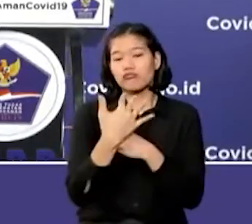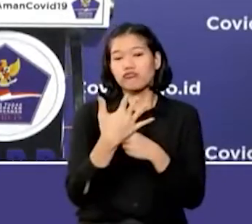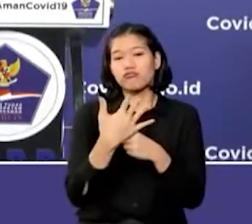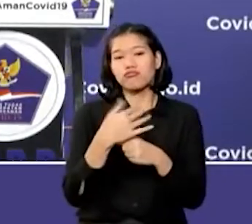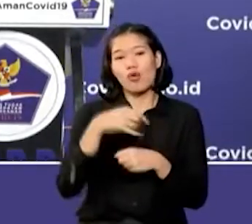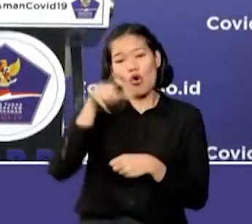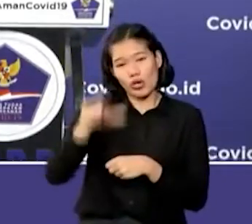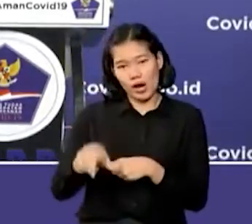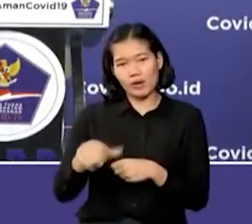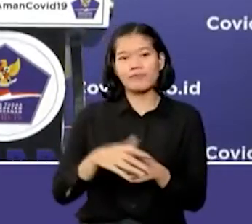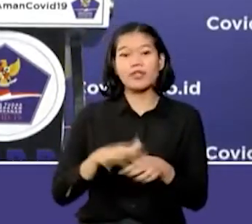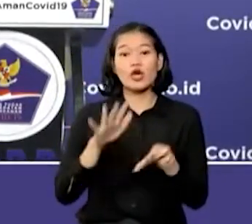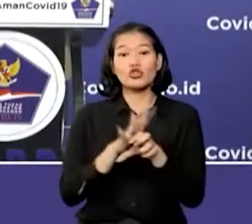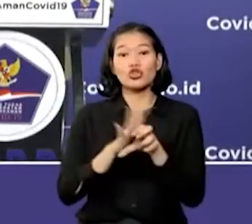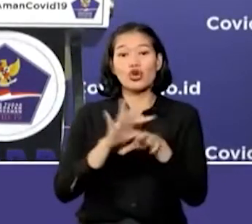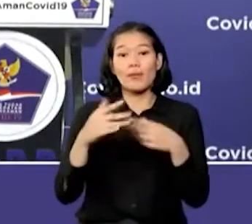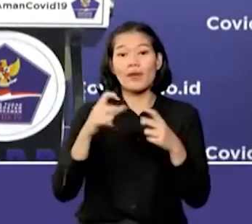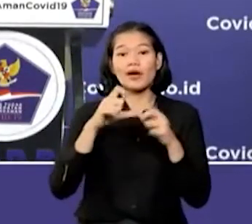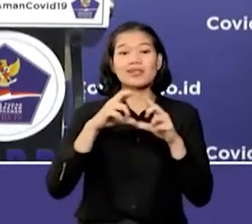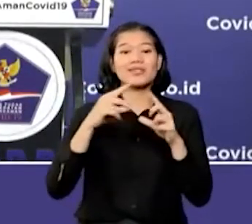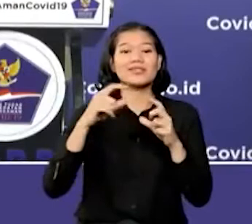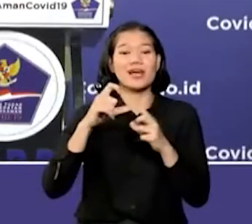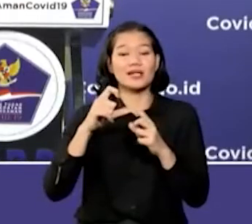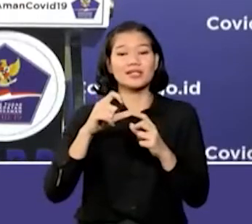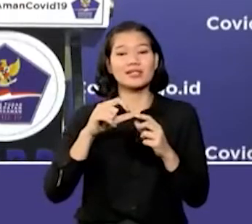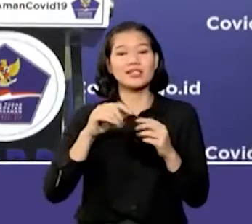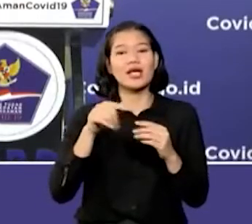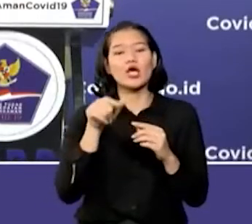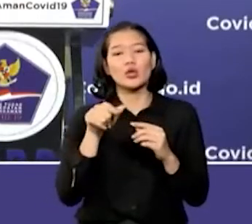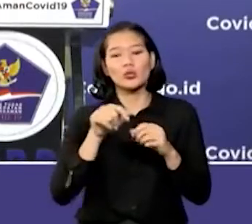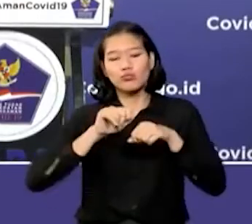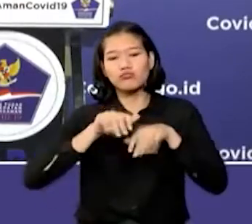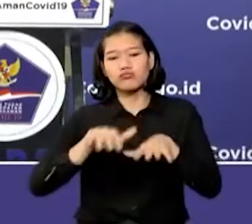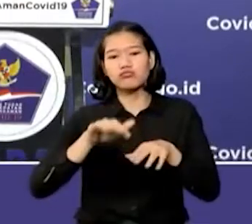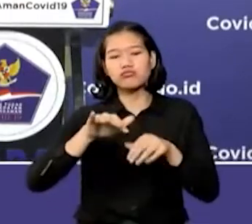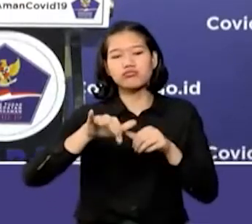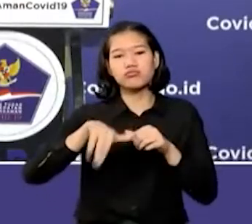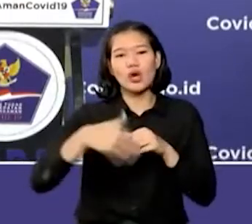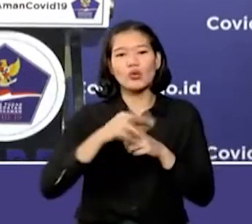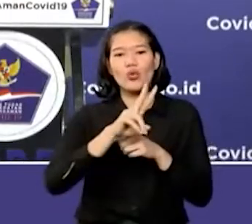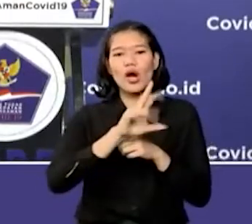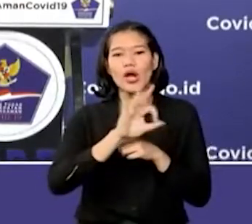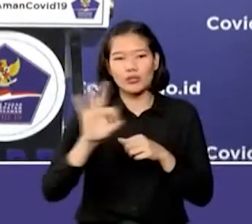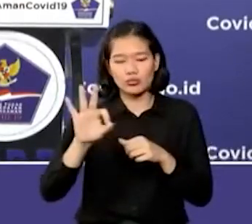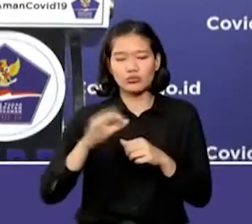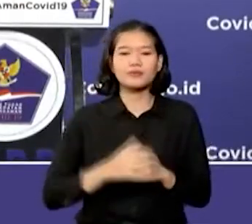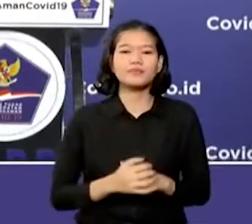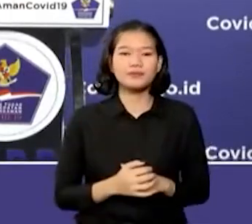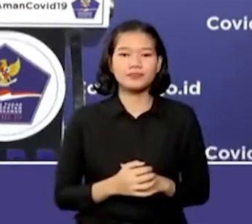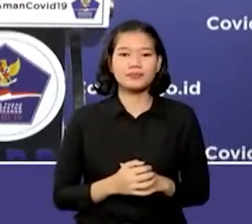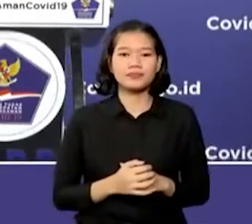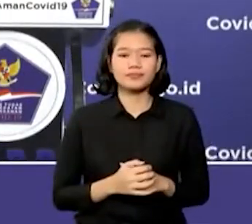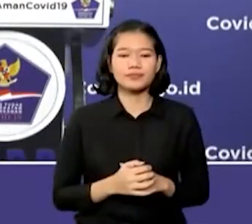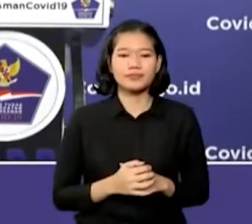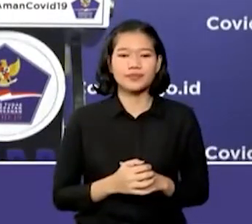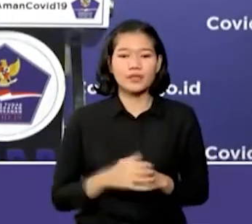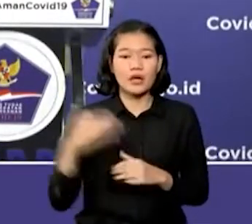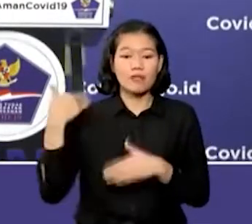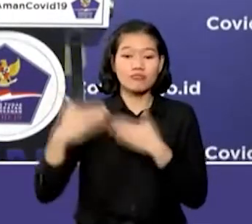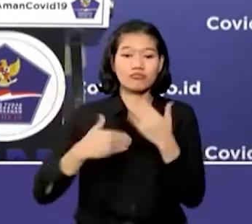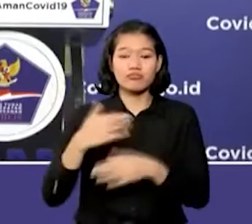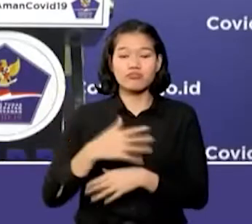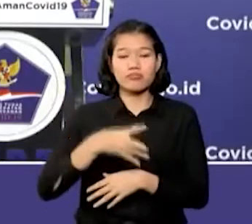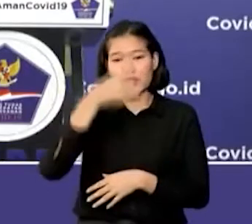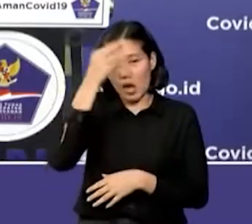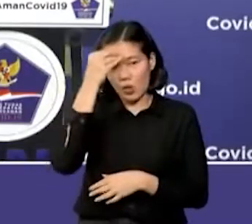manusia. Contohnya SARS di awal tahun 2000-an dan MERS-CoV di tahun 2012. Sejauh ini